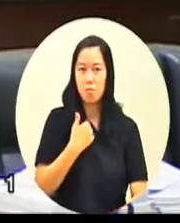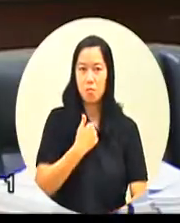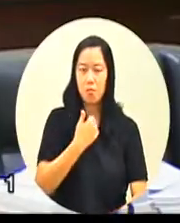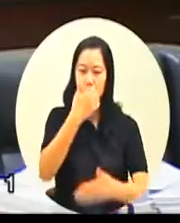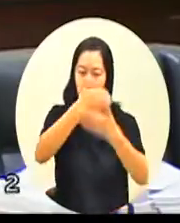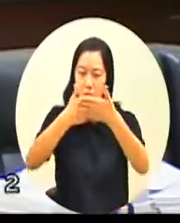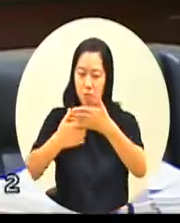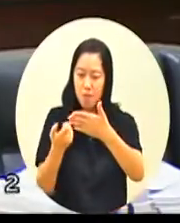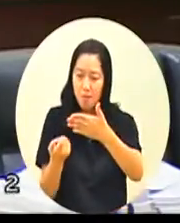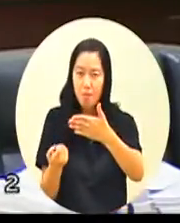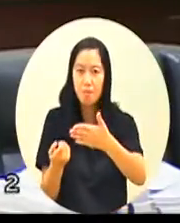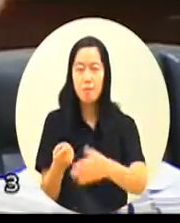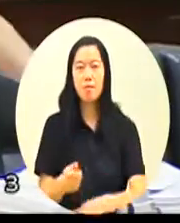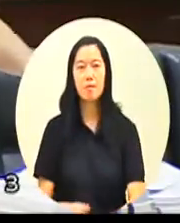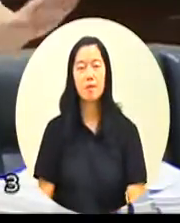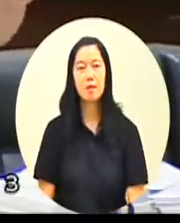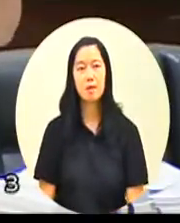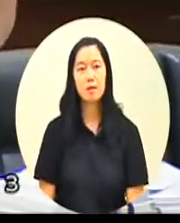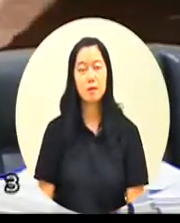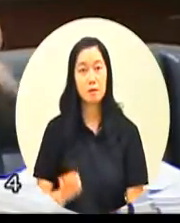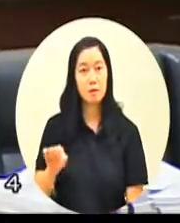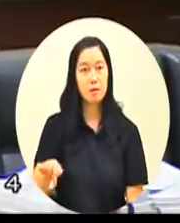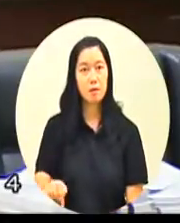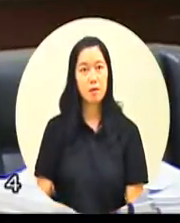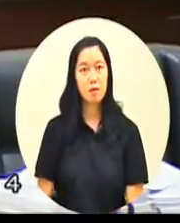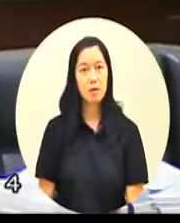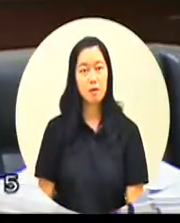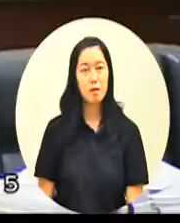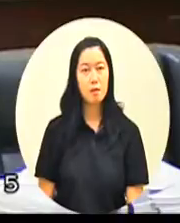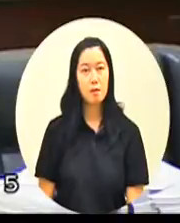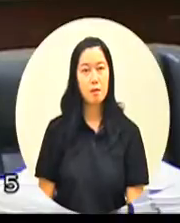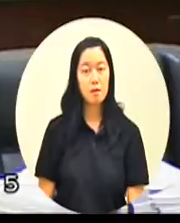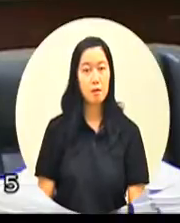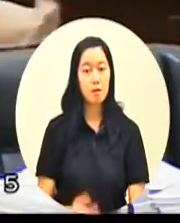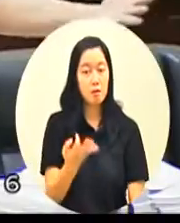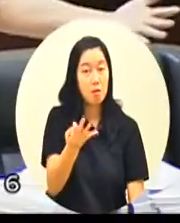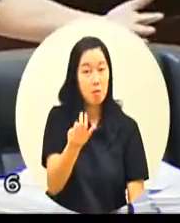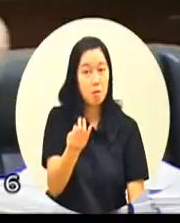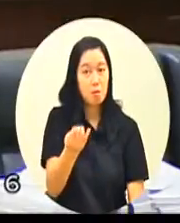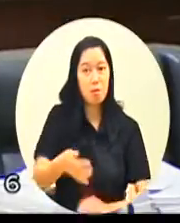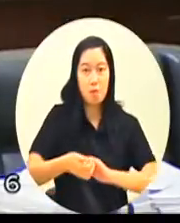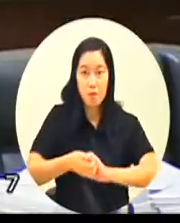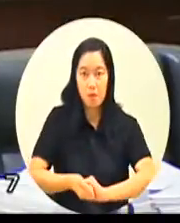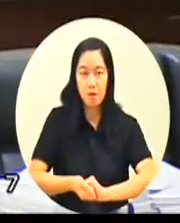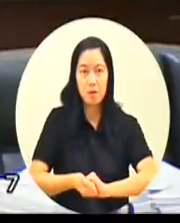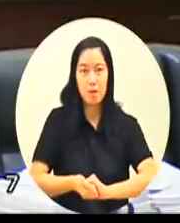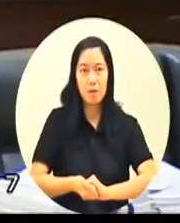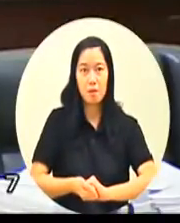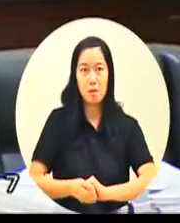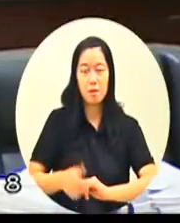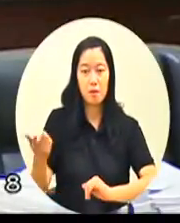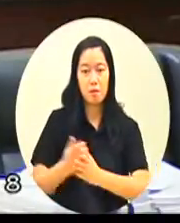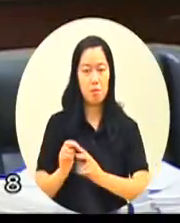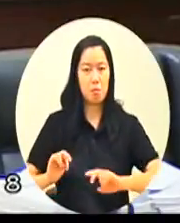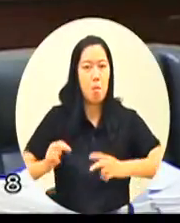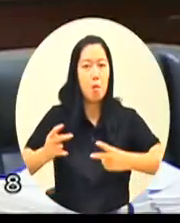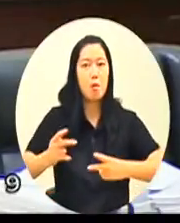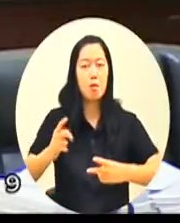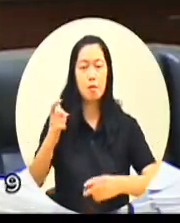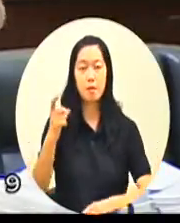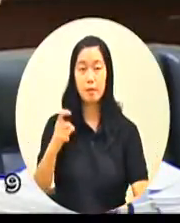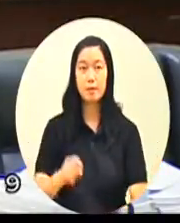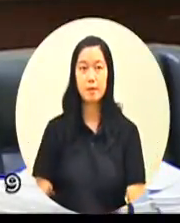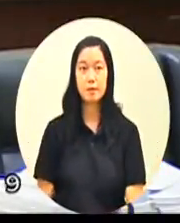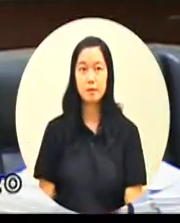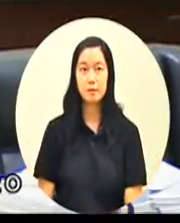为这个汇率定了之后，精修的刚刚就是没有办法就去跟动，所以我在这